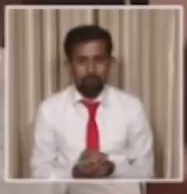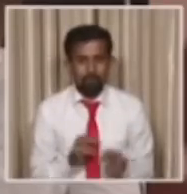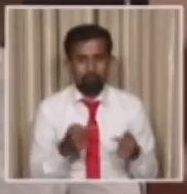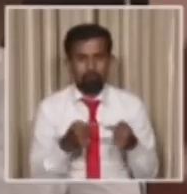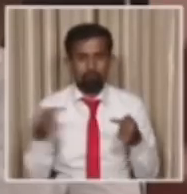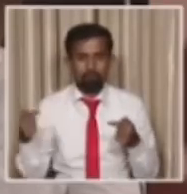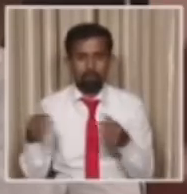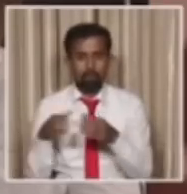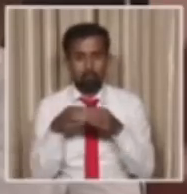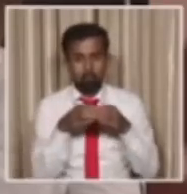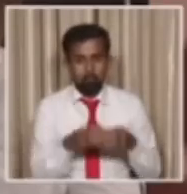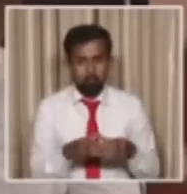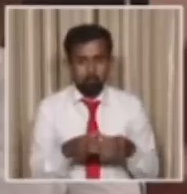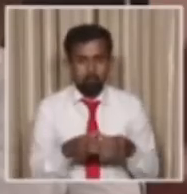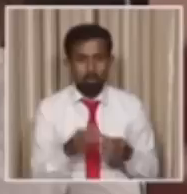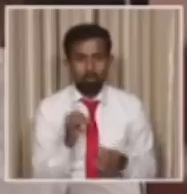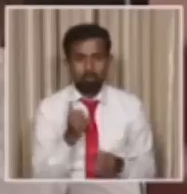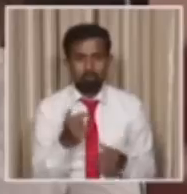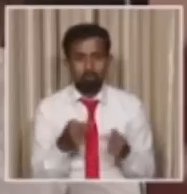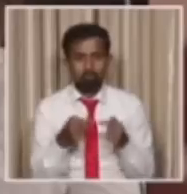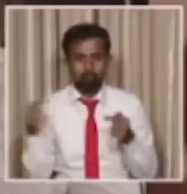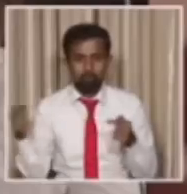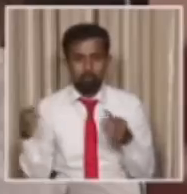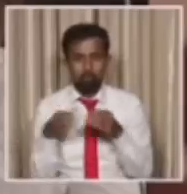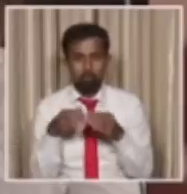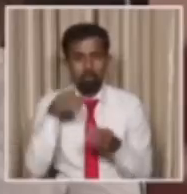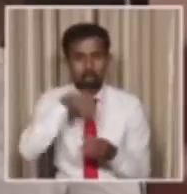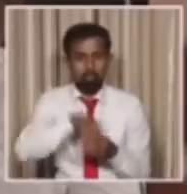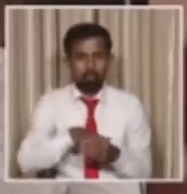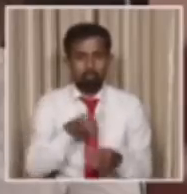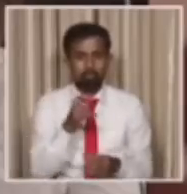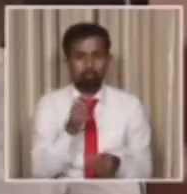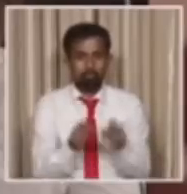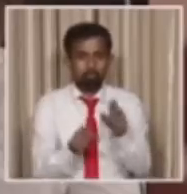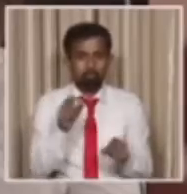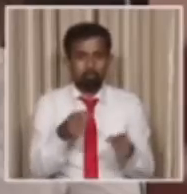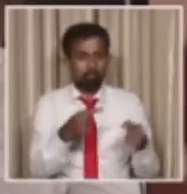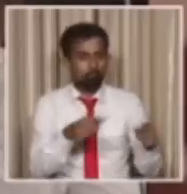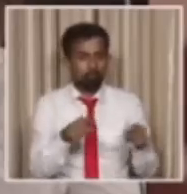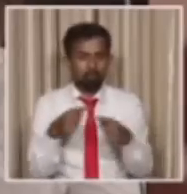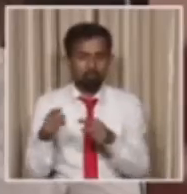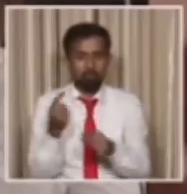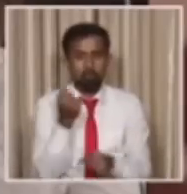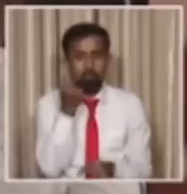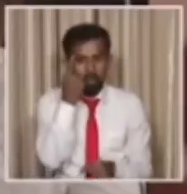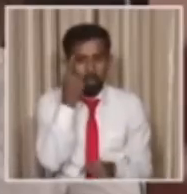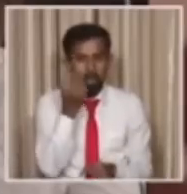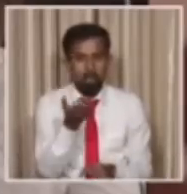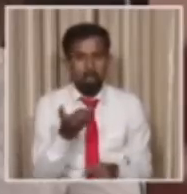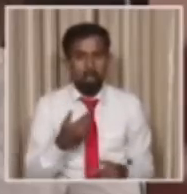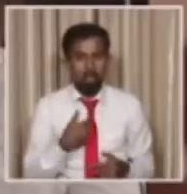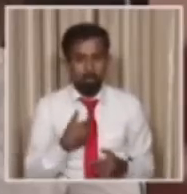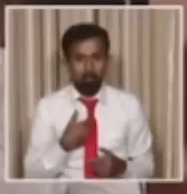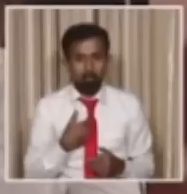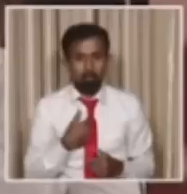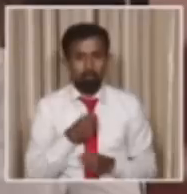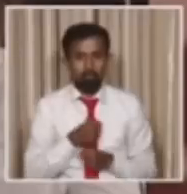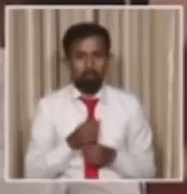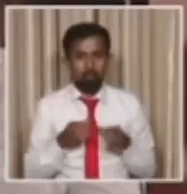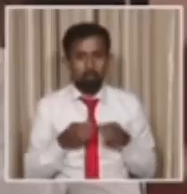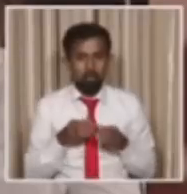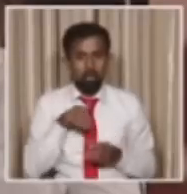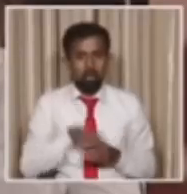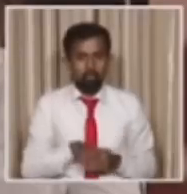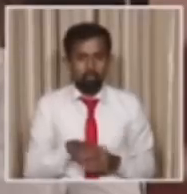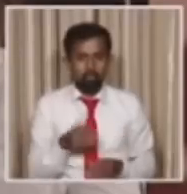විපක්ෂයේ සමහර විපක්ෂය ඇතුළෙත් සමහර අයගේ විවිධ මත තියෙනවා. අපේ ආණ්ඩු පක්ෂයේ